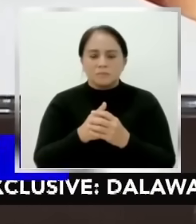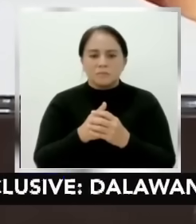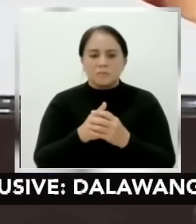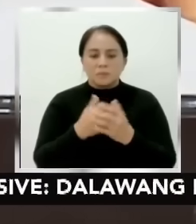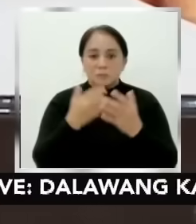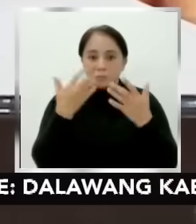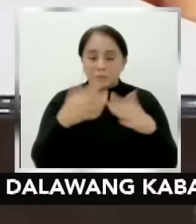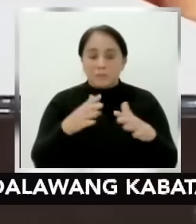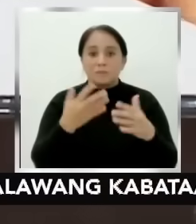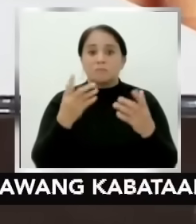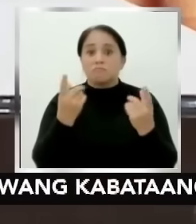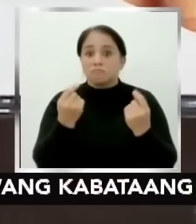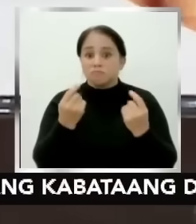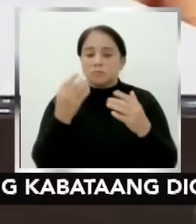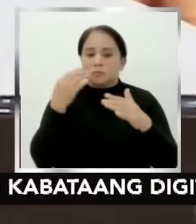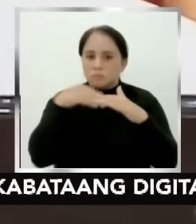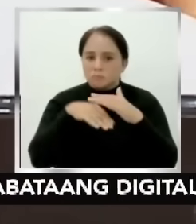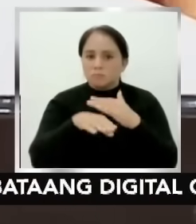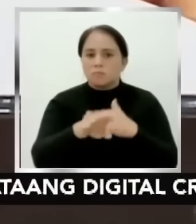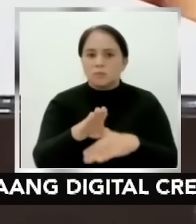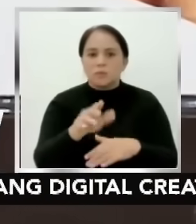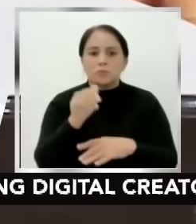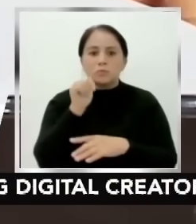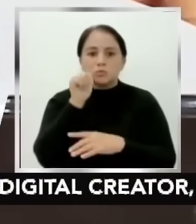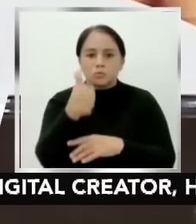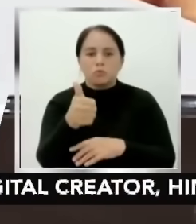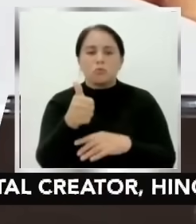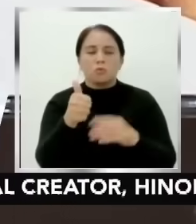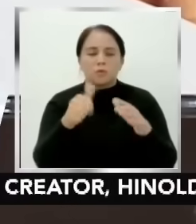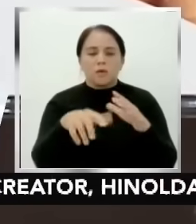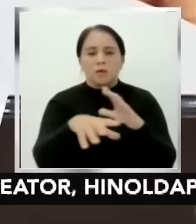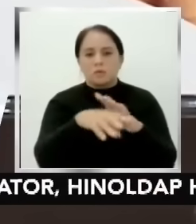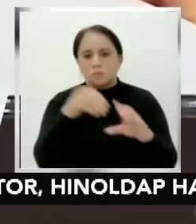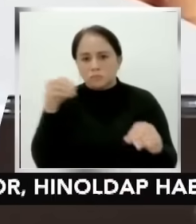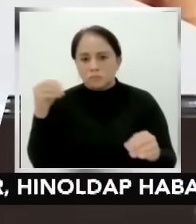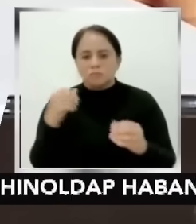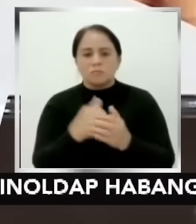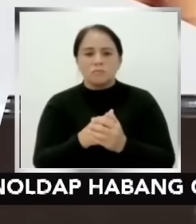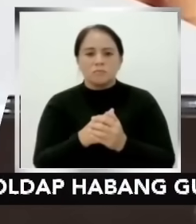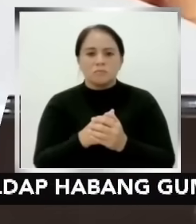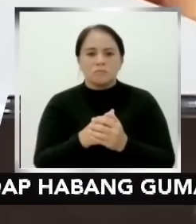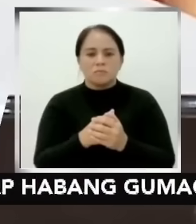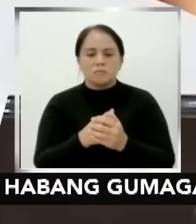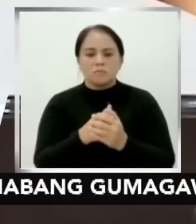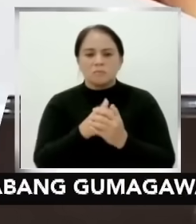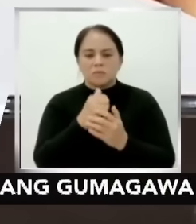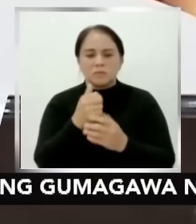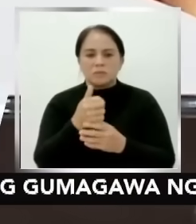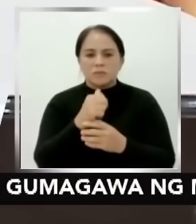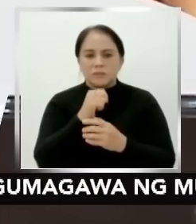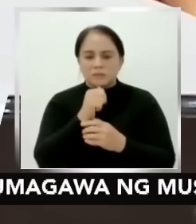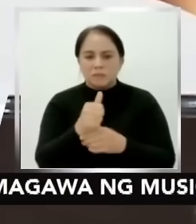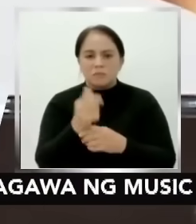Pagkatapos, doon na, kinabukasan na makalabas. So hindi ko papalagay mo? Hindi, kasi ano daw,